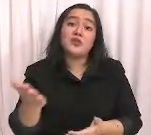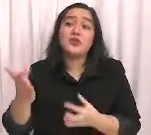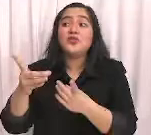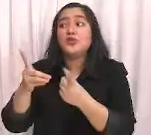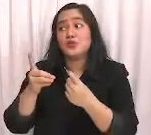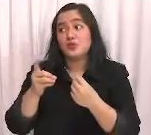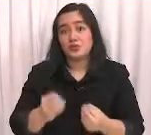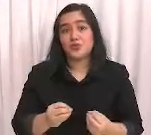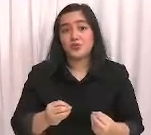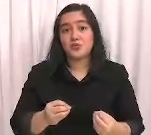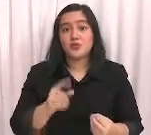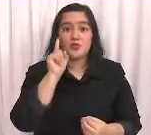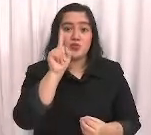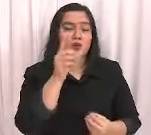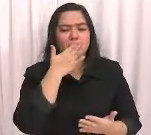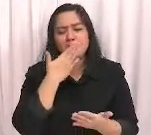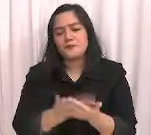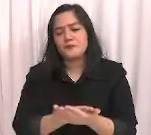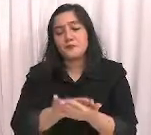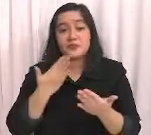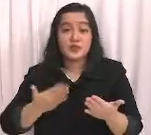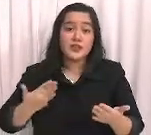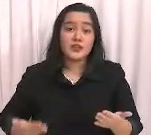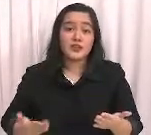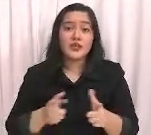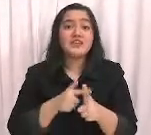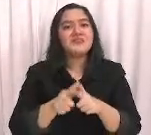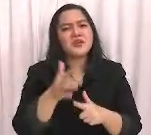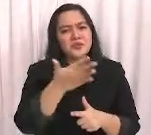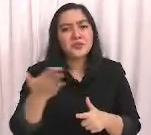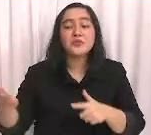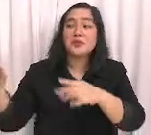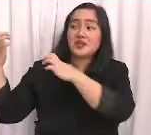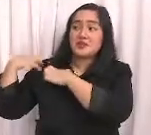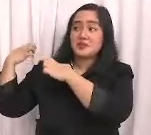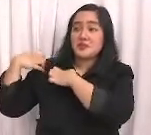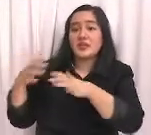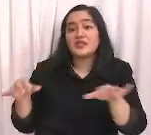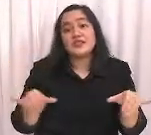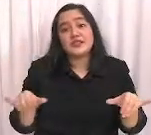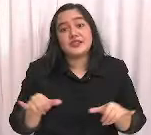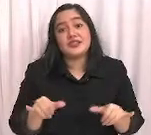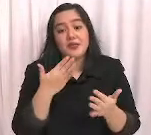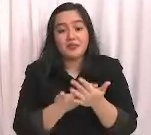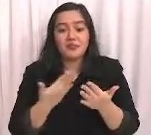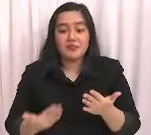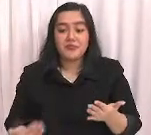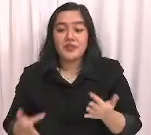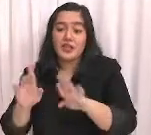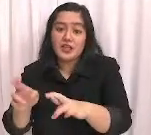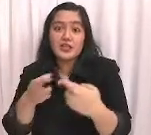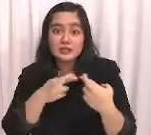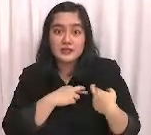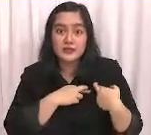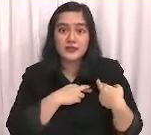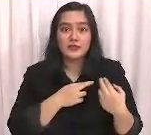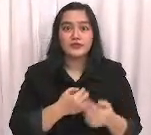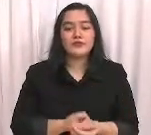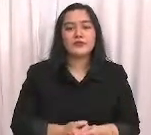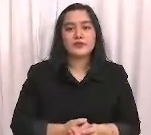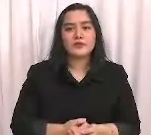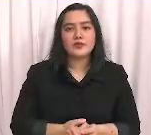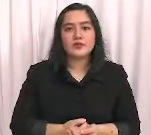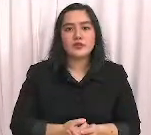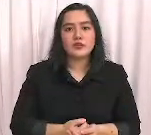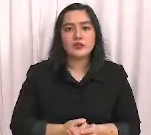ginawa ninyo. Aha. So, ang resulta po noon ay frustration. Yeah. At ang